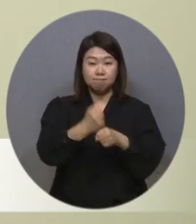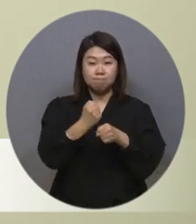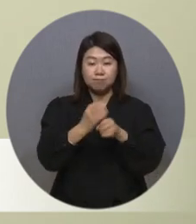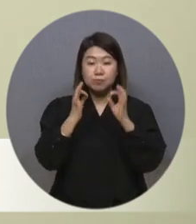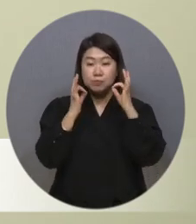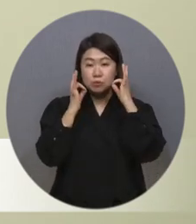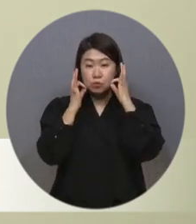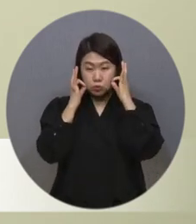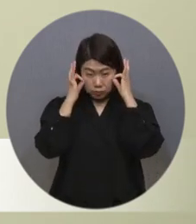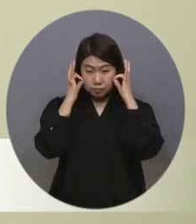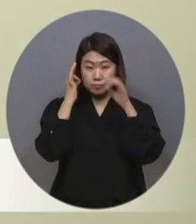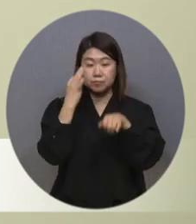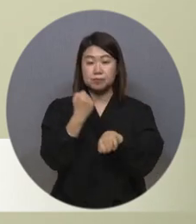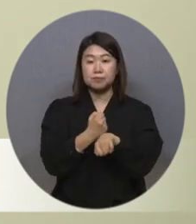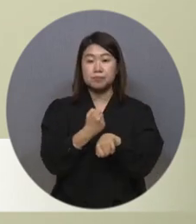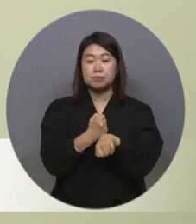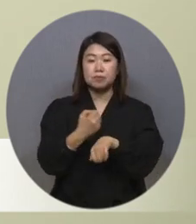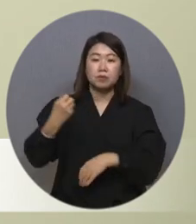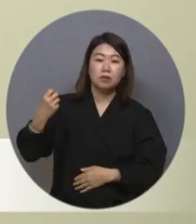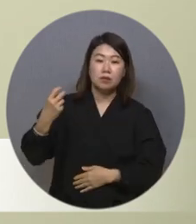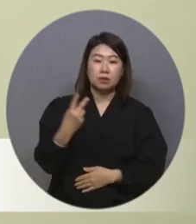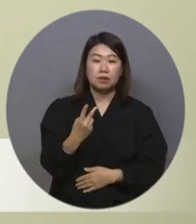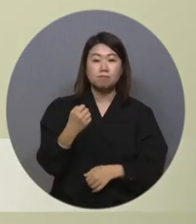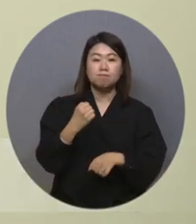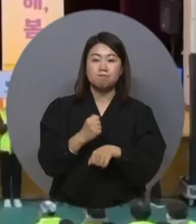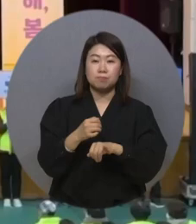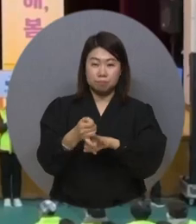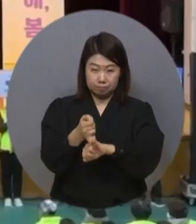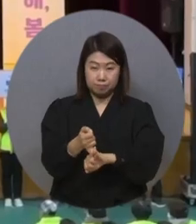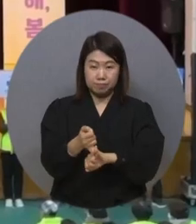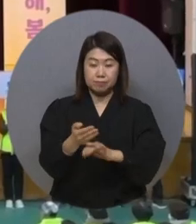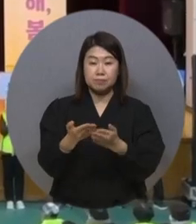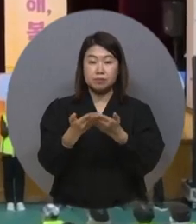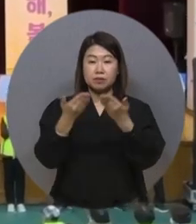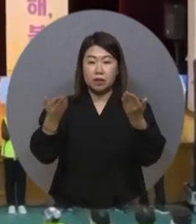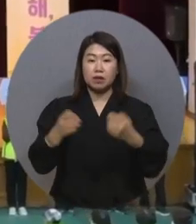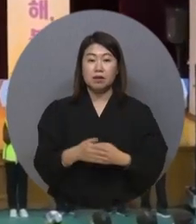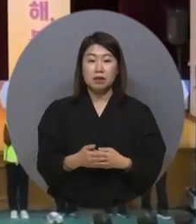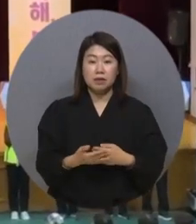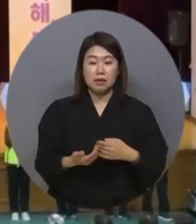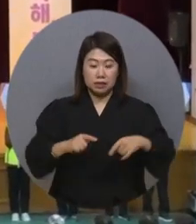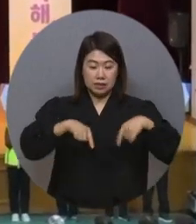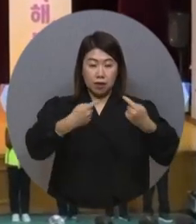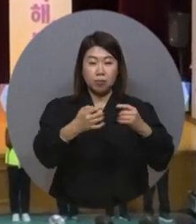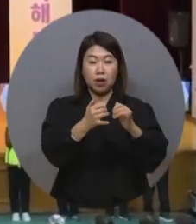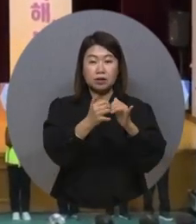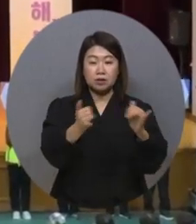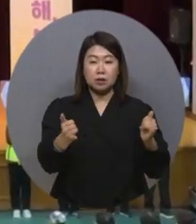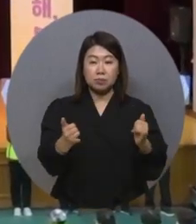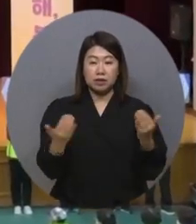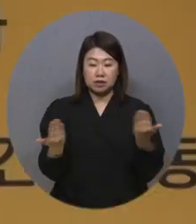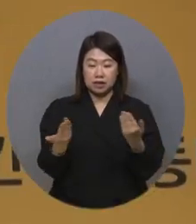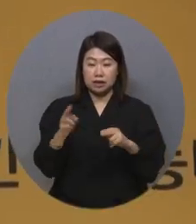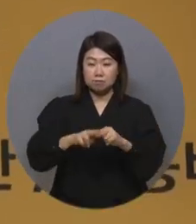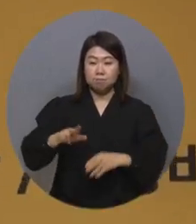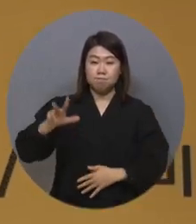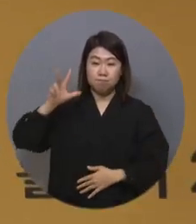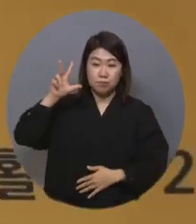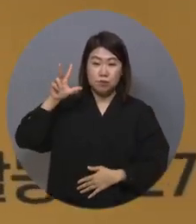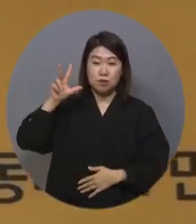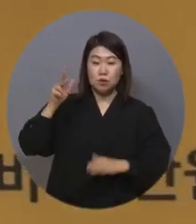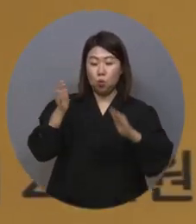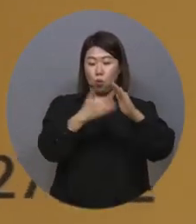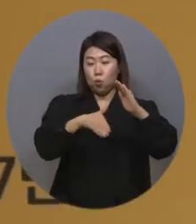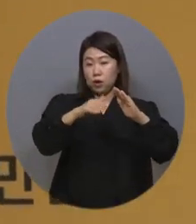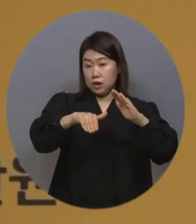것으로 저는 노력할 것이고 노력하겠습니다. 노인 일자리 참여자들은 일자리 선설을 시작으로